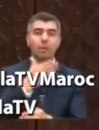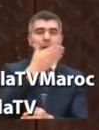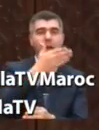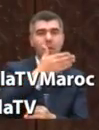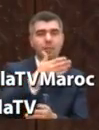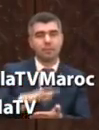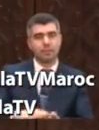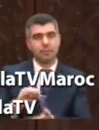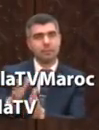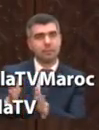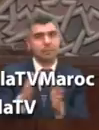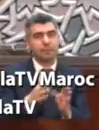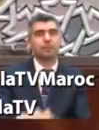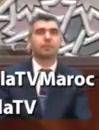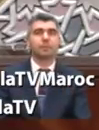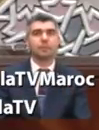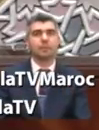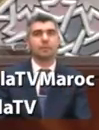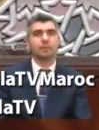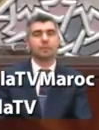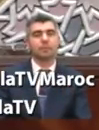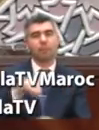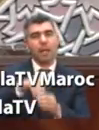شكرا. تعقيب فريق العدالة والتنمية.